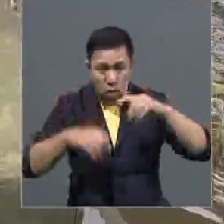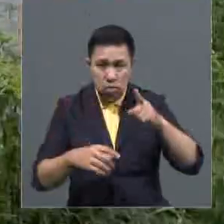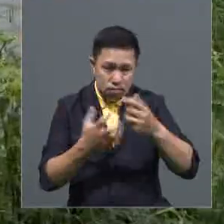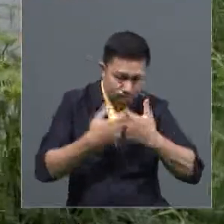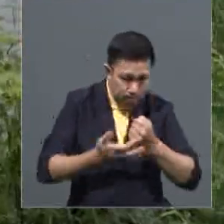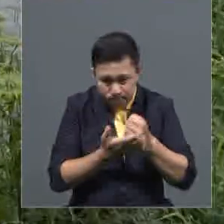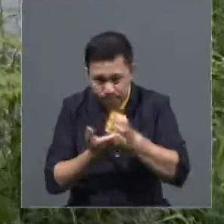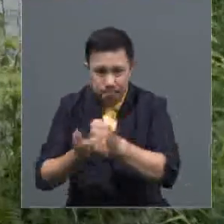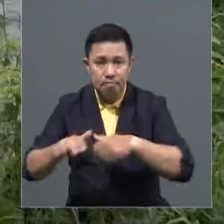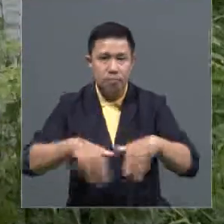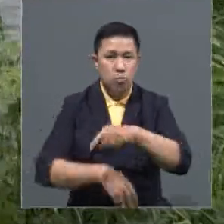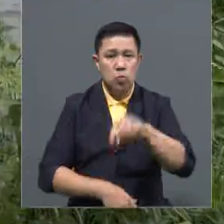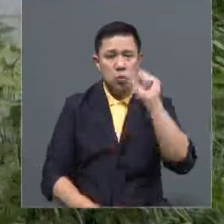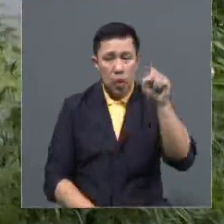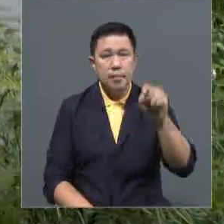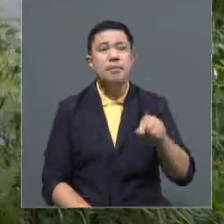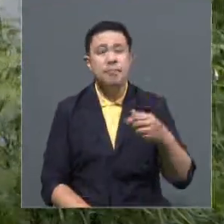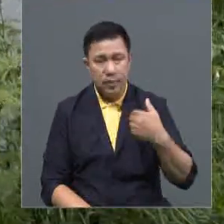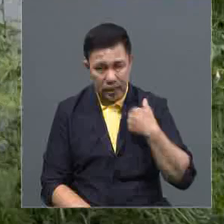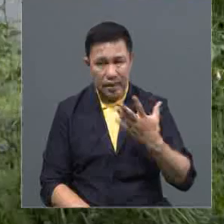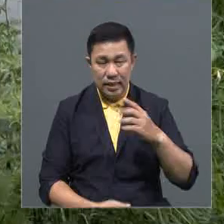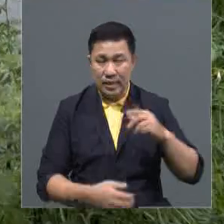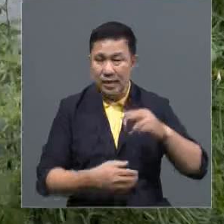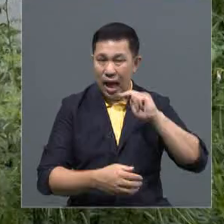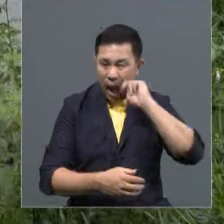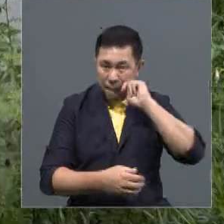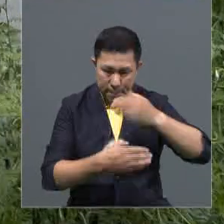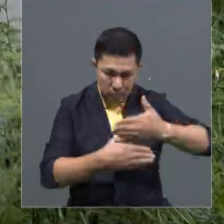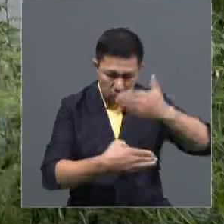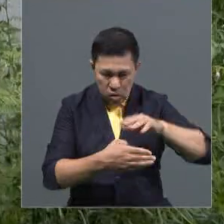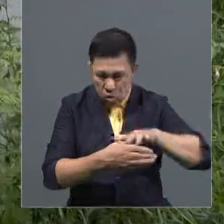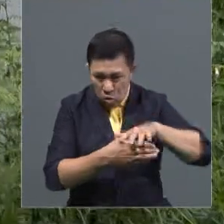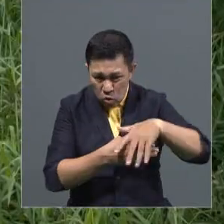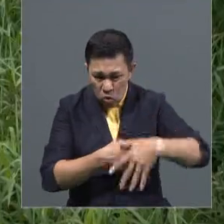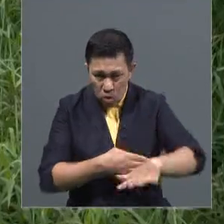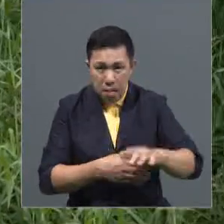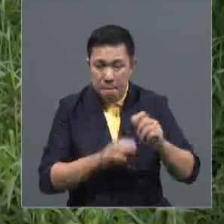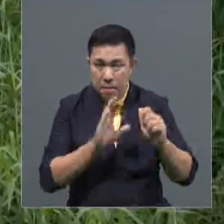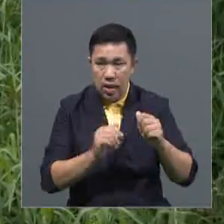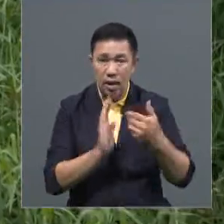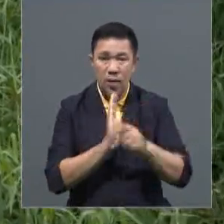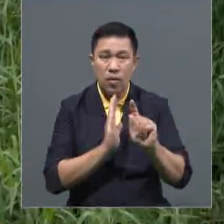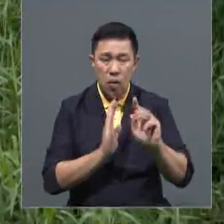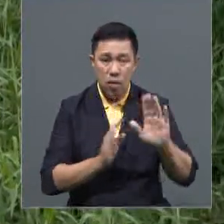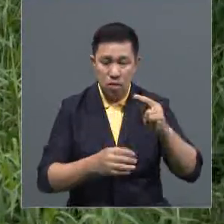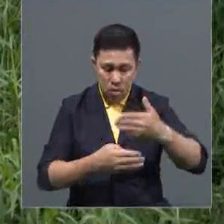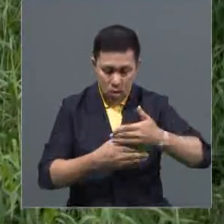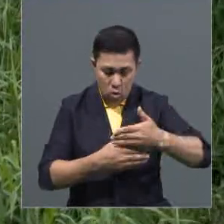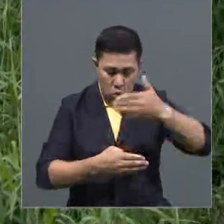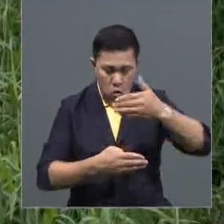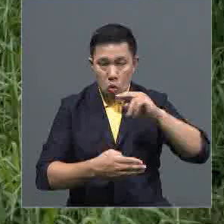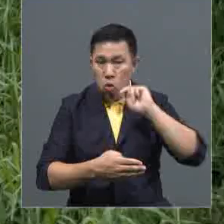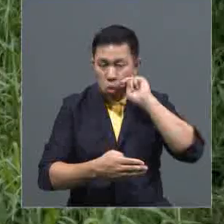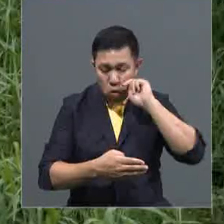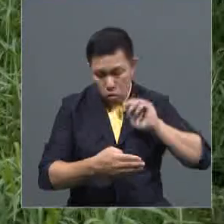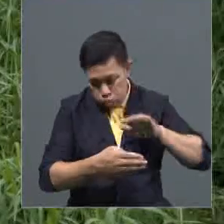เข้าไปช่วยประชาชนได้ทันส่วนที่ประตูระบายน้ำ d8ที่ตำบลพระลับอำเภอเมืองขอนแก่นตอนนี้ยกบานประตูระบายน้ำ